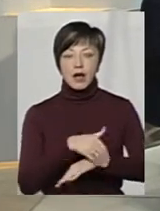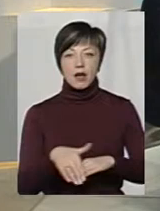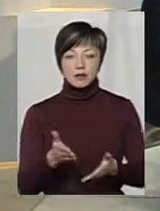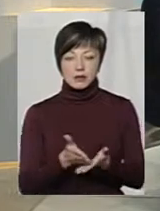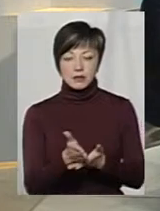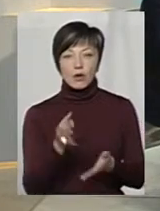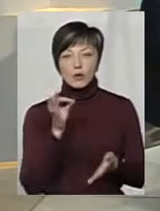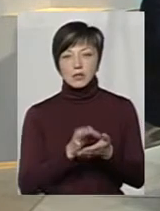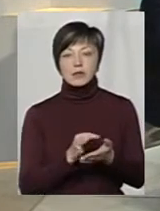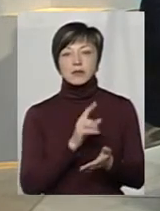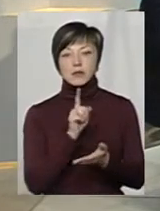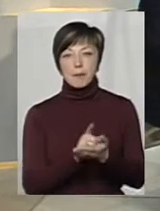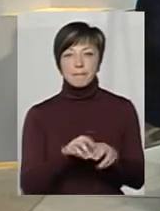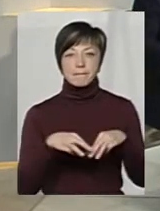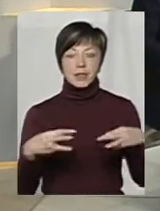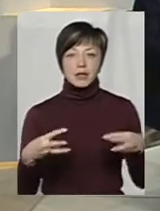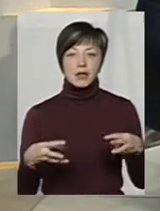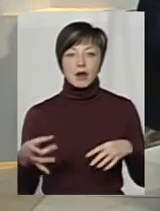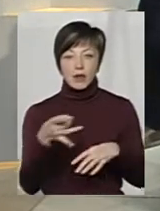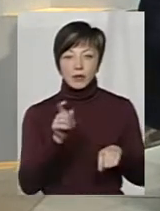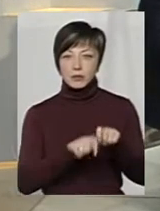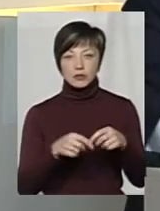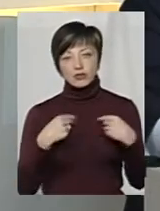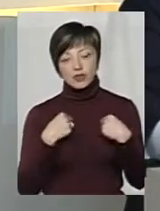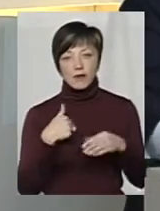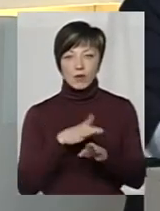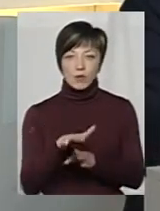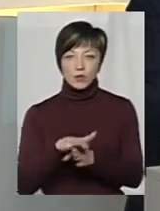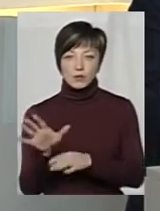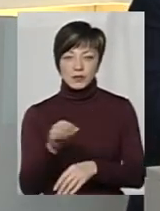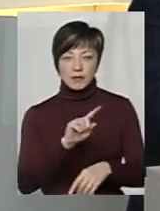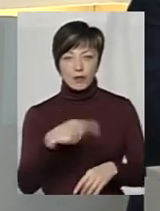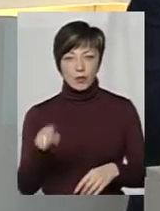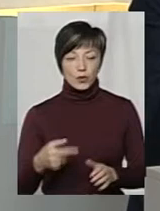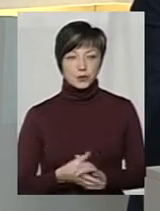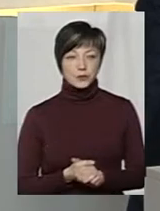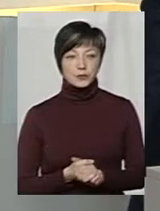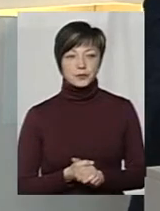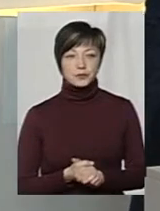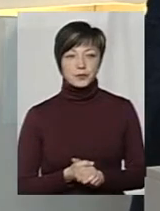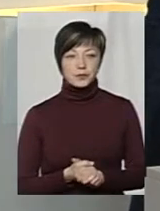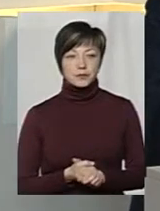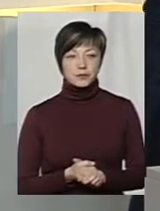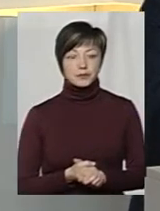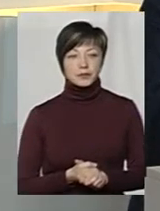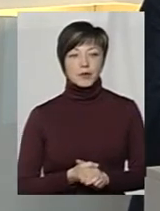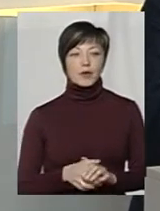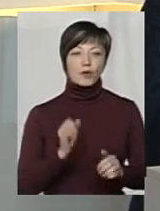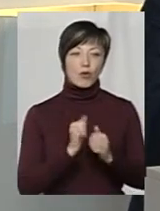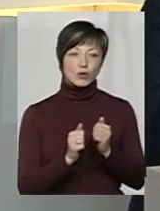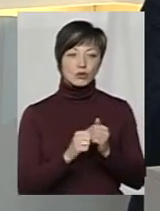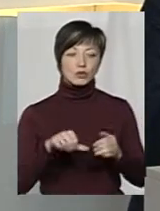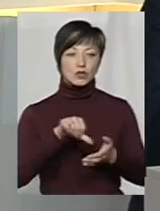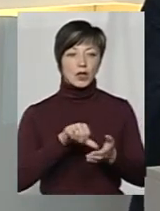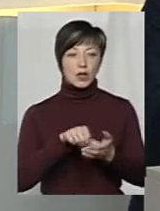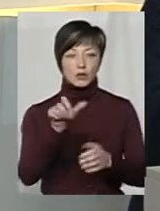оцінка, і вона підлягає, Мінрегіон прослідковує, чи я там дотримуюся тих всіх вимог. так і по кожному члену комісії.